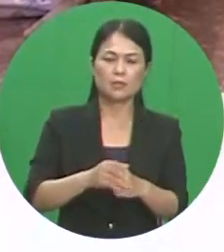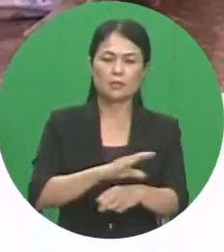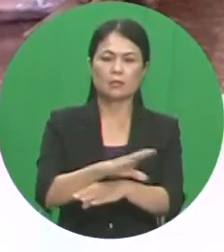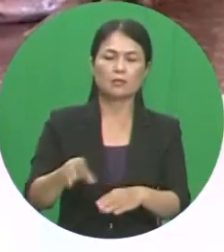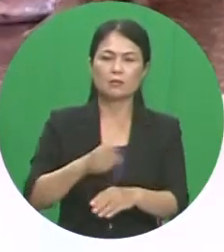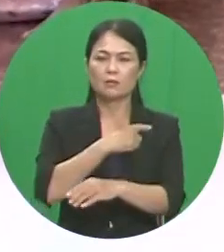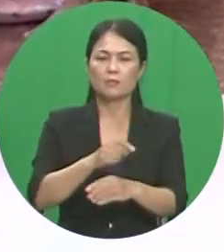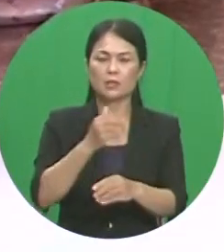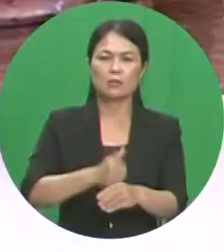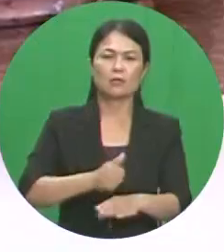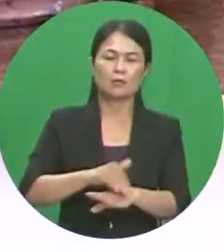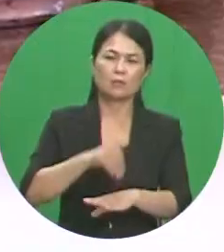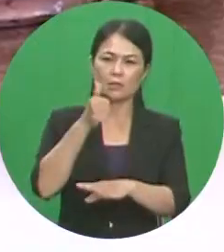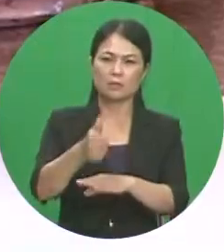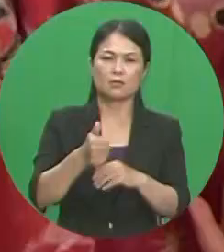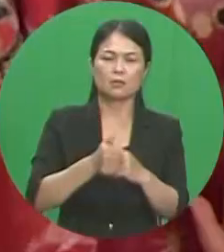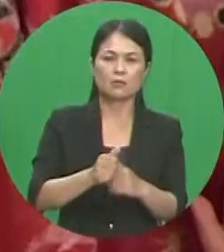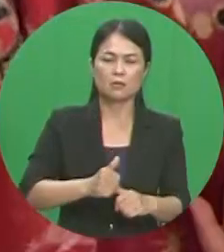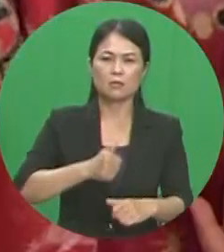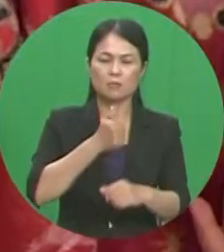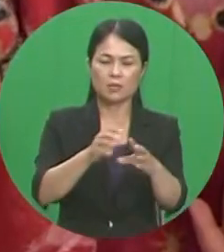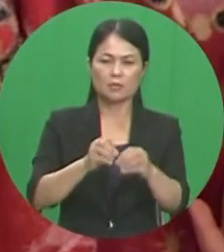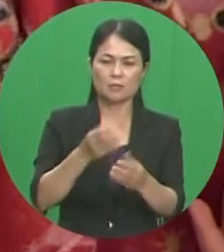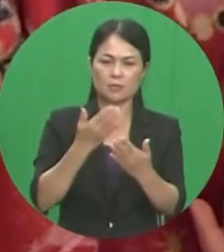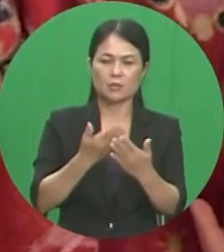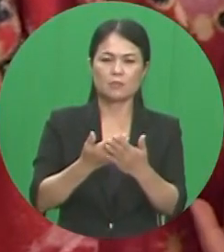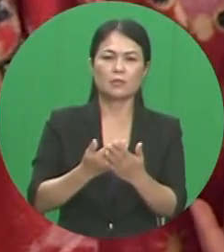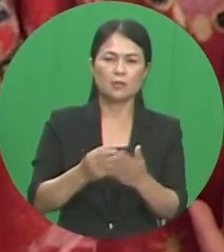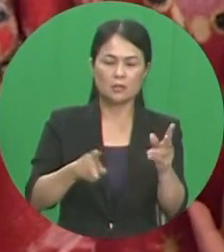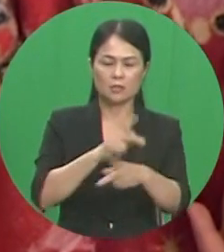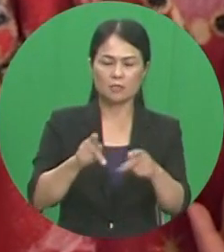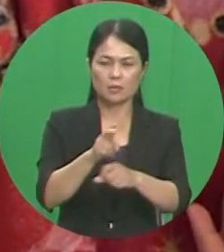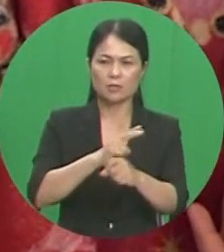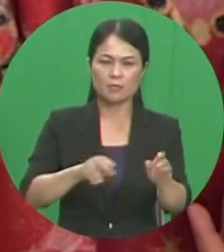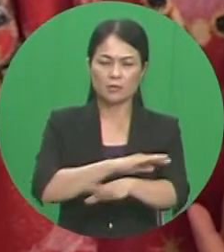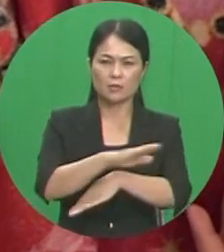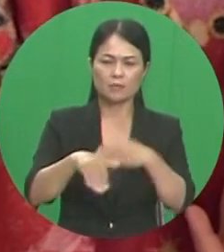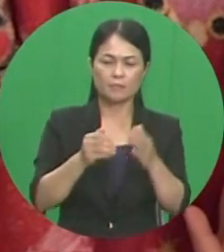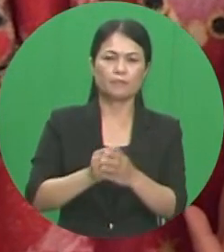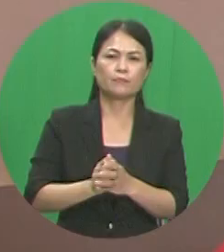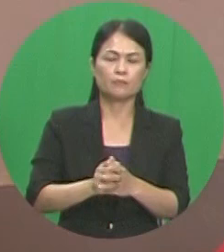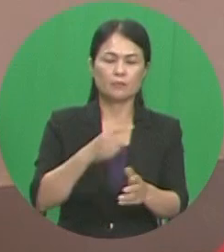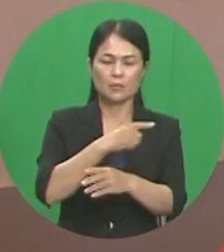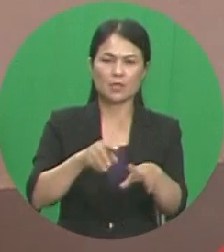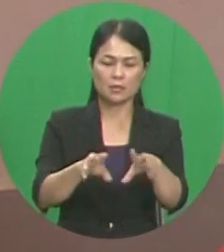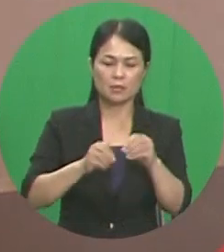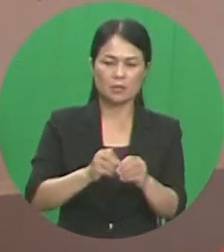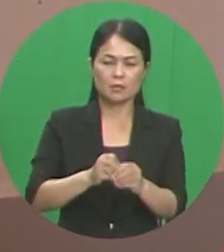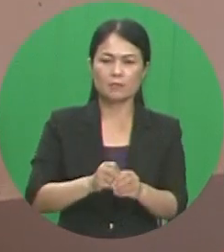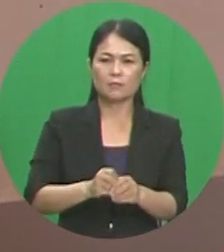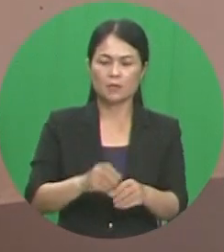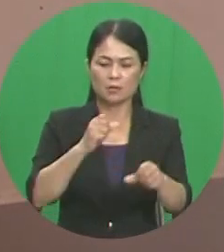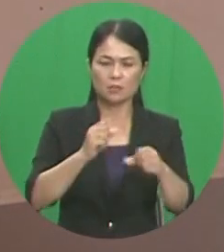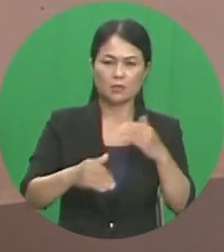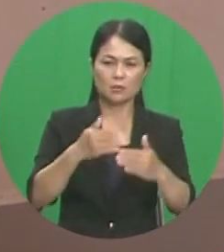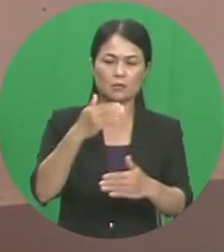ជាយើងមានមោទនភាពណាស់ដែលបានទទួលកិត្តិនាមសម្រាប់ប្រជាជាតិយើងទាំងមូលតែម្ដងគឺយើងទទួលបានចំណាត់ថ្នាក់បន្ត